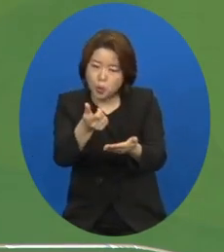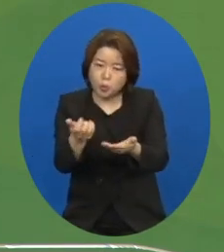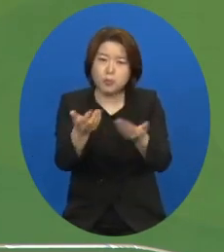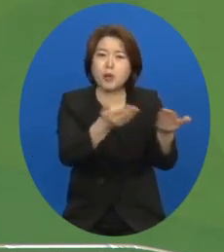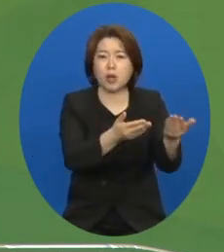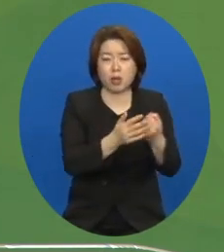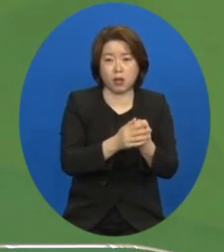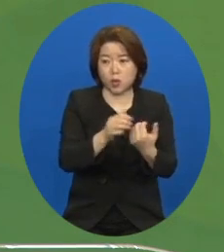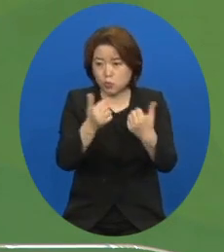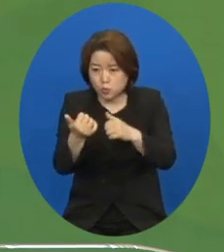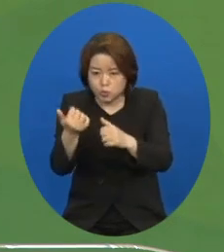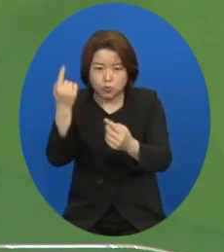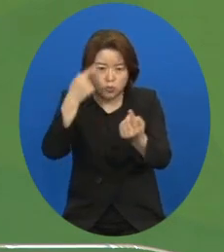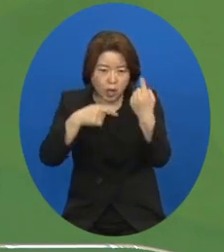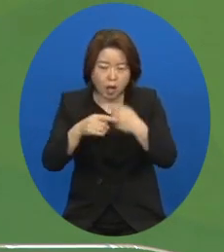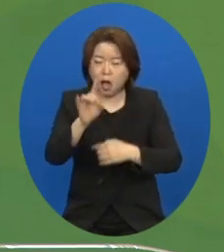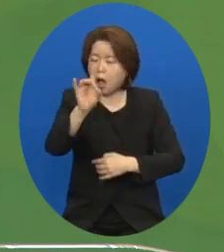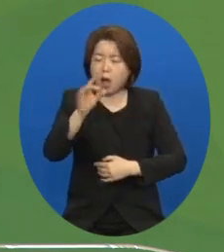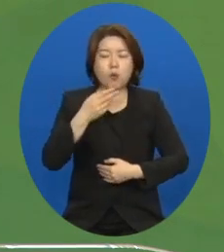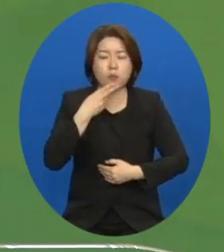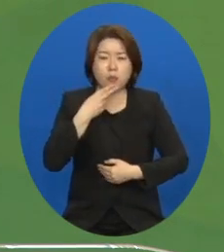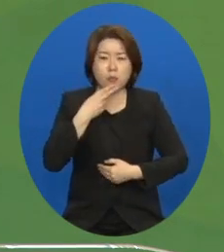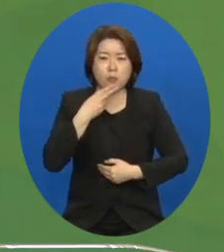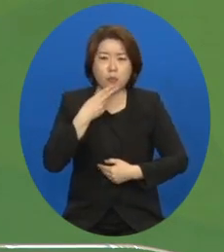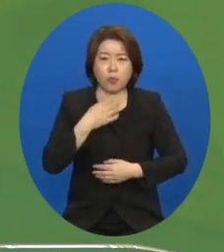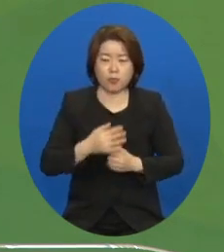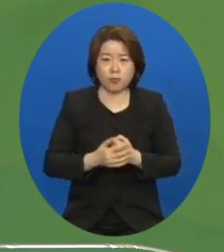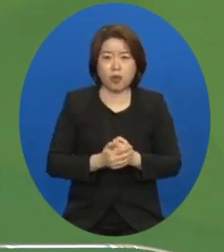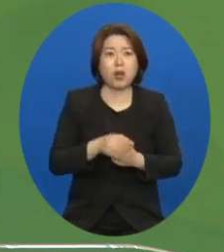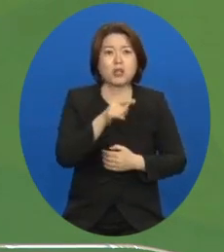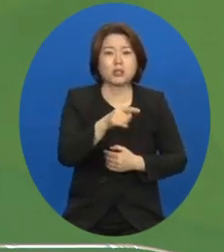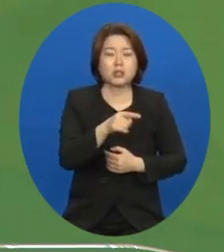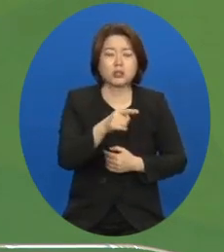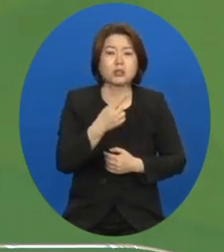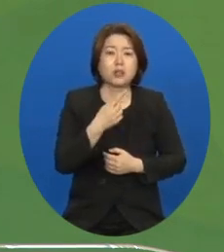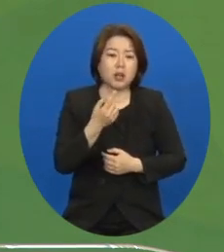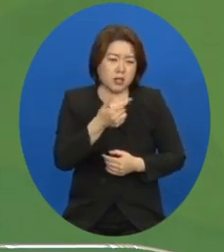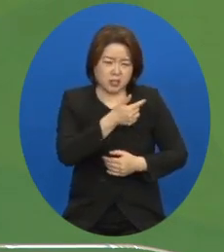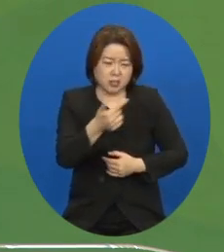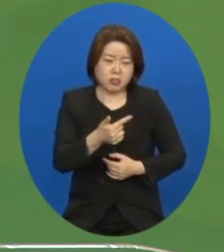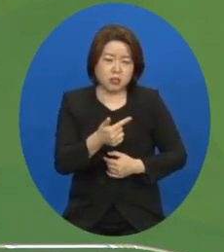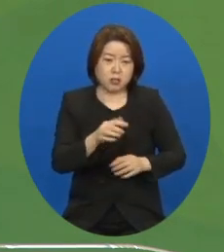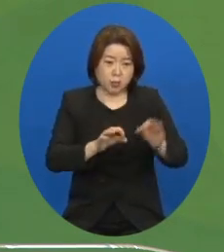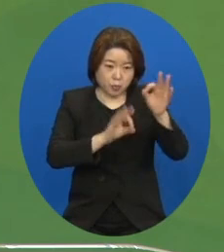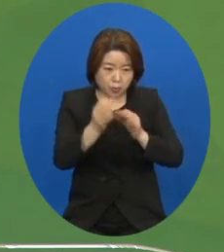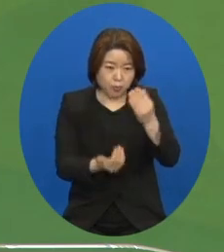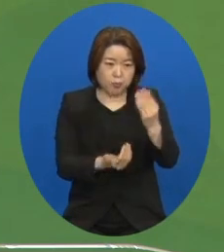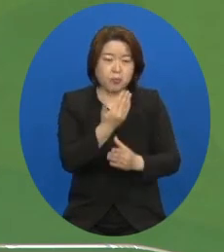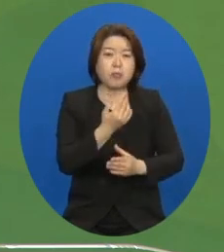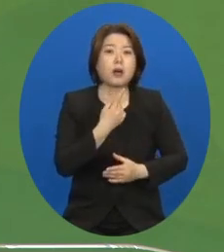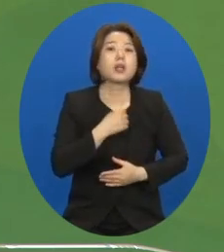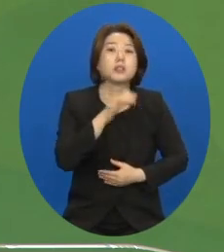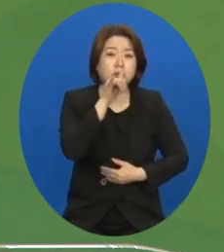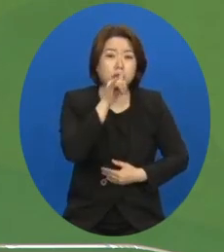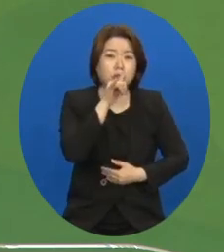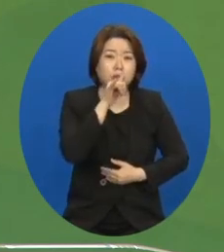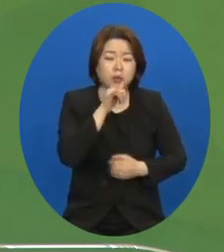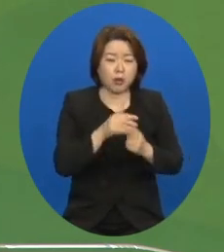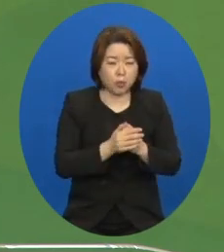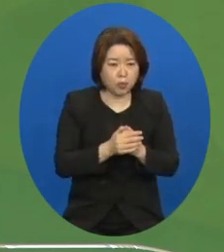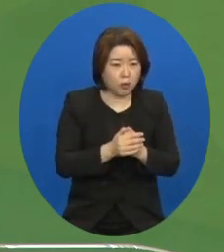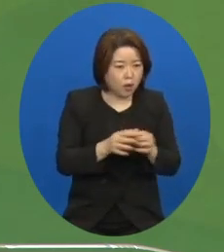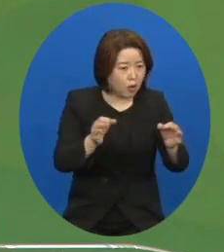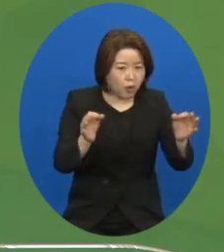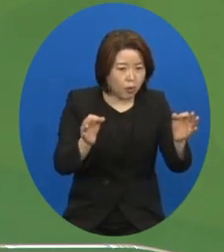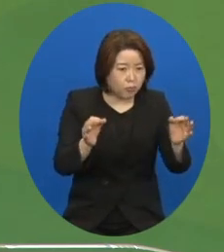죽은 사람, 다친 사람 한 사람도 없이, 그런 큰 사고가 어쩌면 그렇게 아무 일도 없었던 것처럼 지나갈